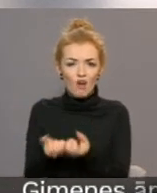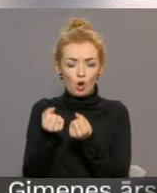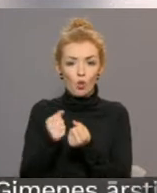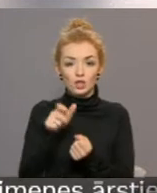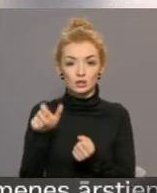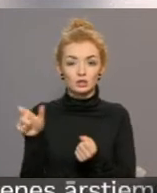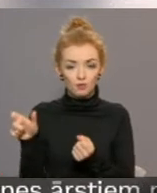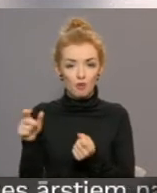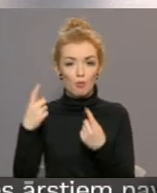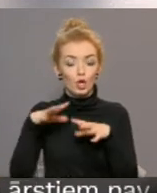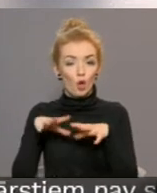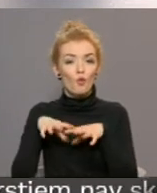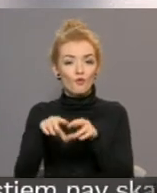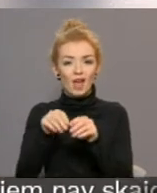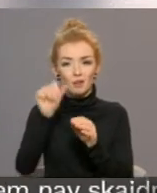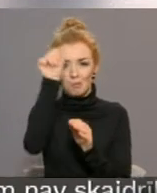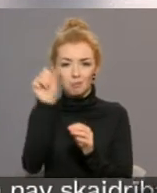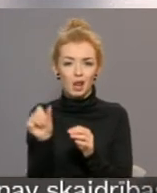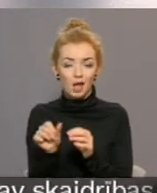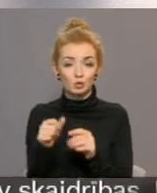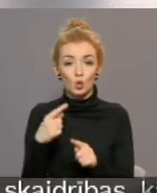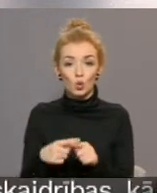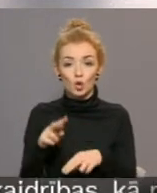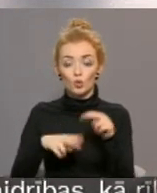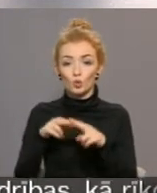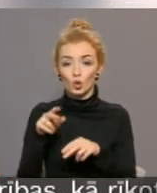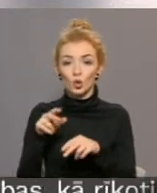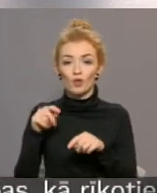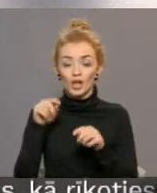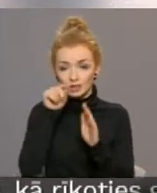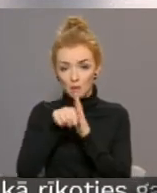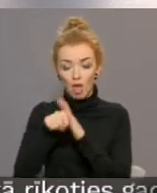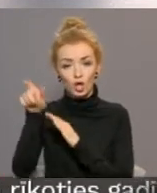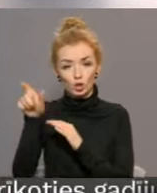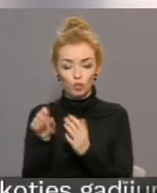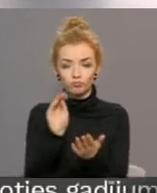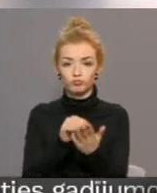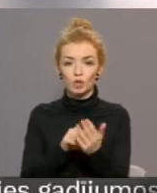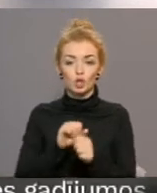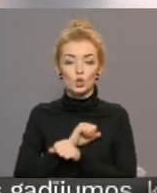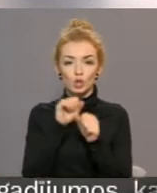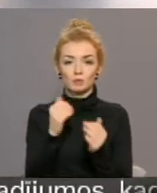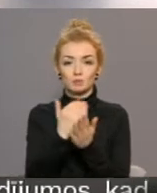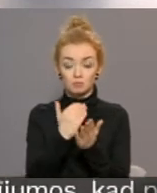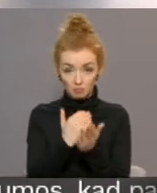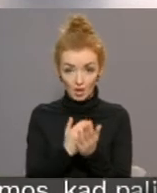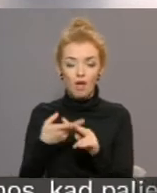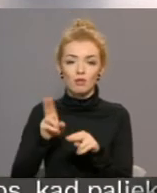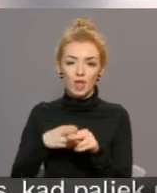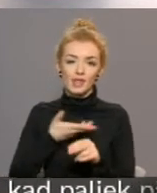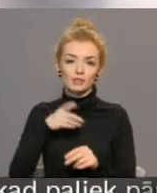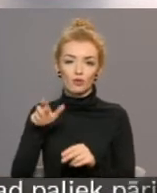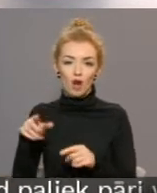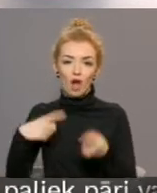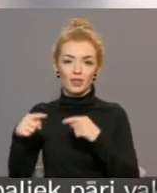veikta saplaisājošo sienu apskate, un būvinspektors noteicis drošības prasības, kuras ievērojot, iemītnieki varēs atgriezties